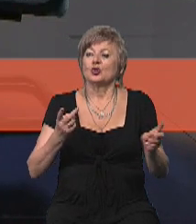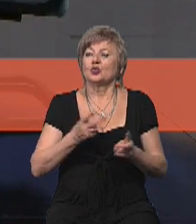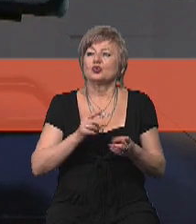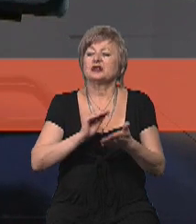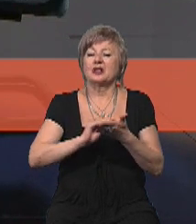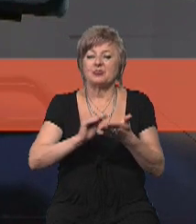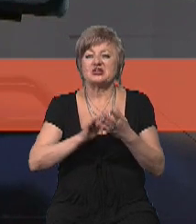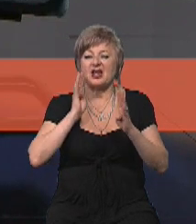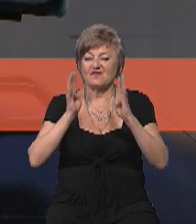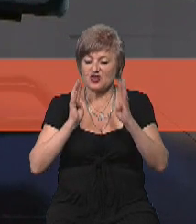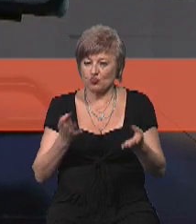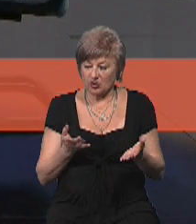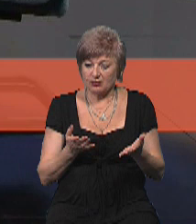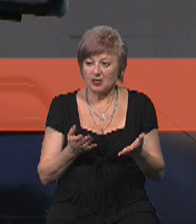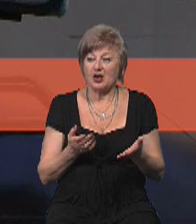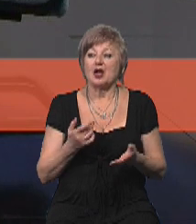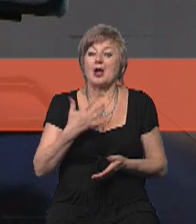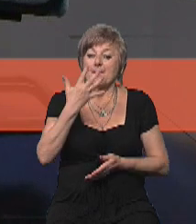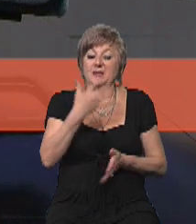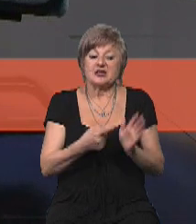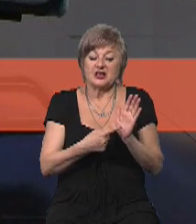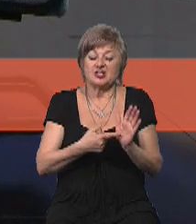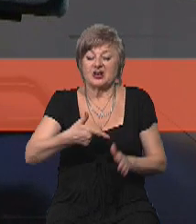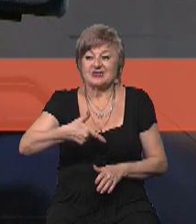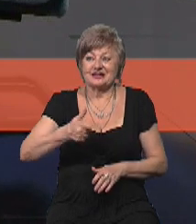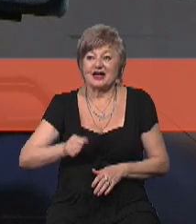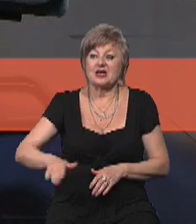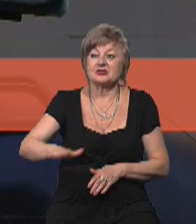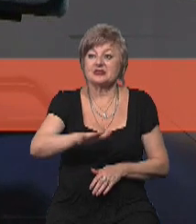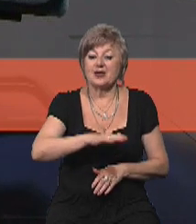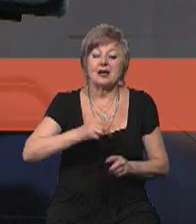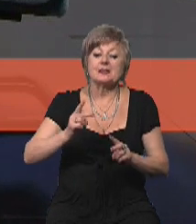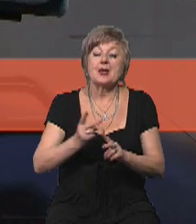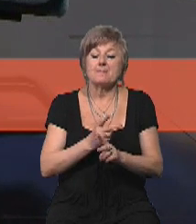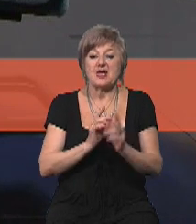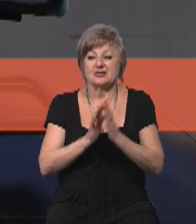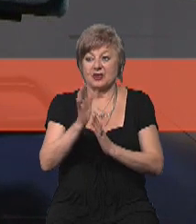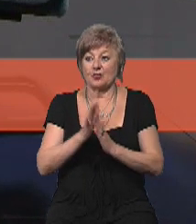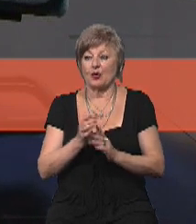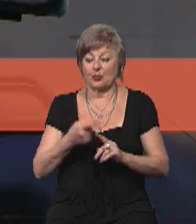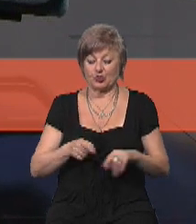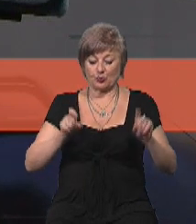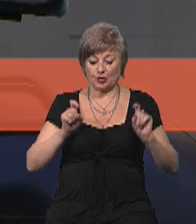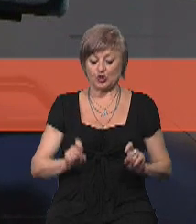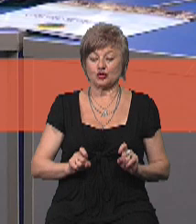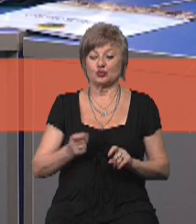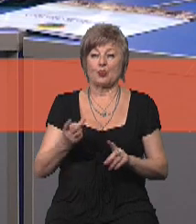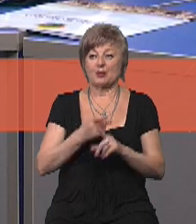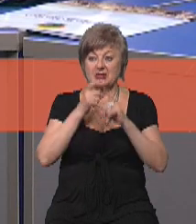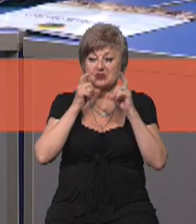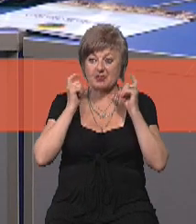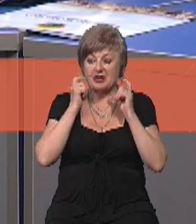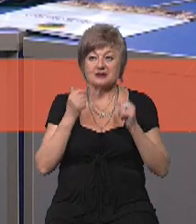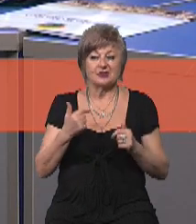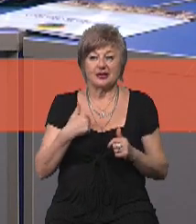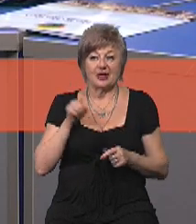звісно. Але результат ми маємо – 56 гектарів території без амброзії. Саме тому я тут сиджу без маски, тому що я там працюю, і на мене